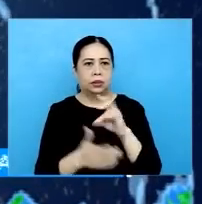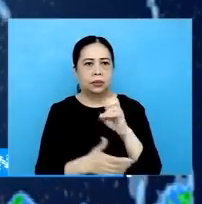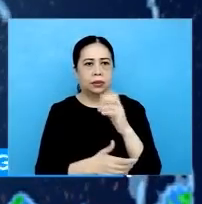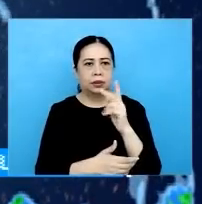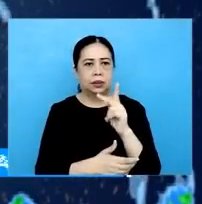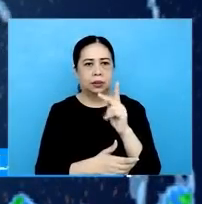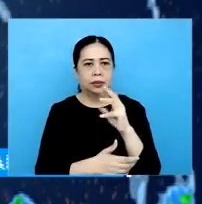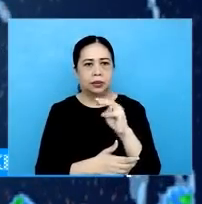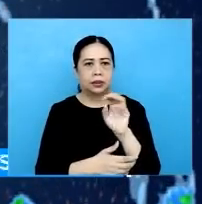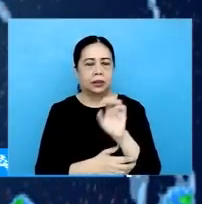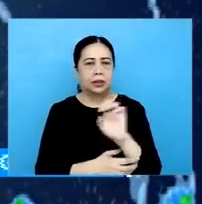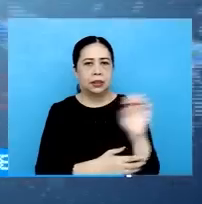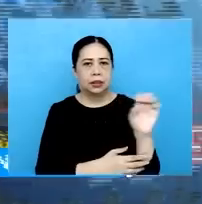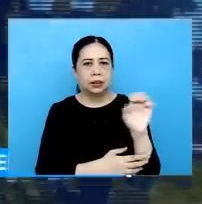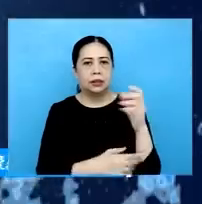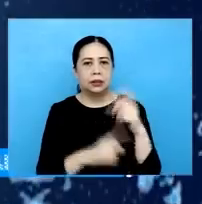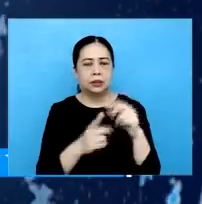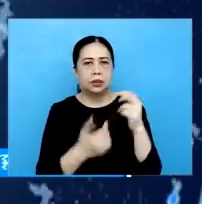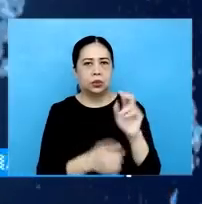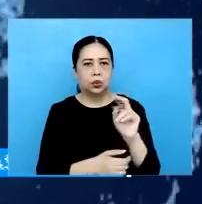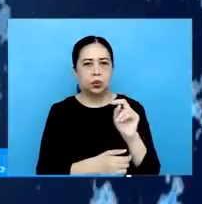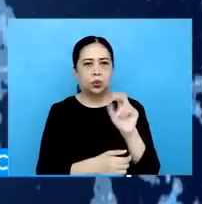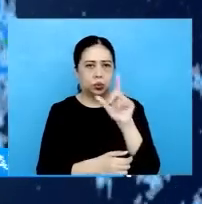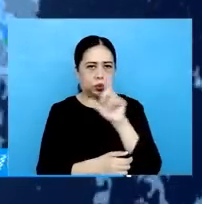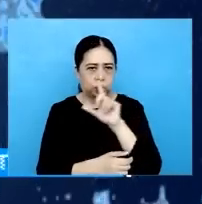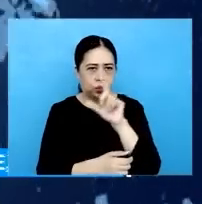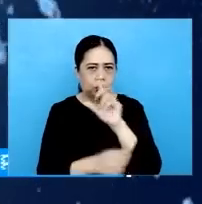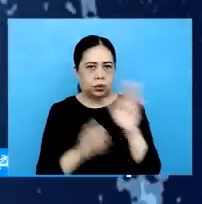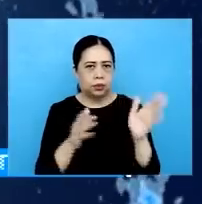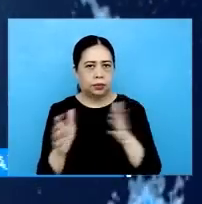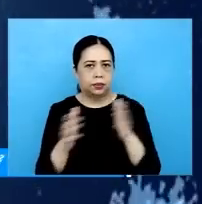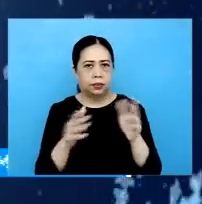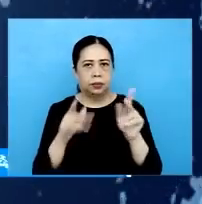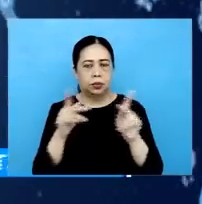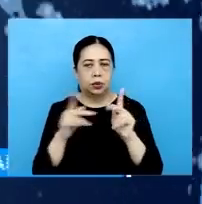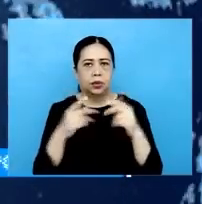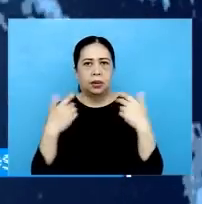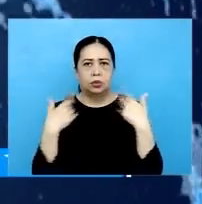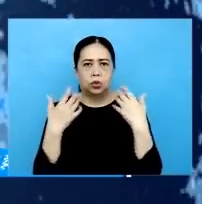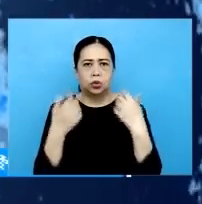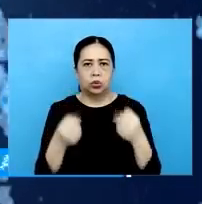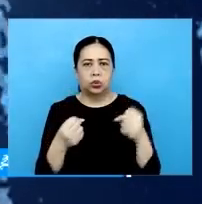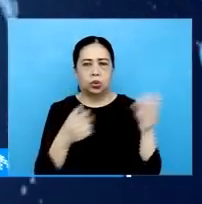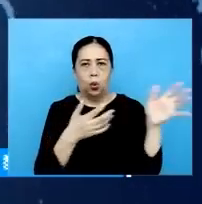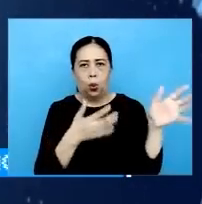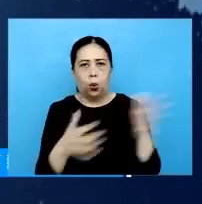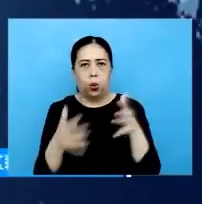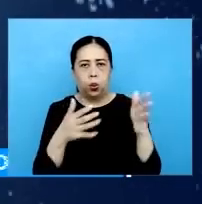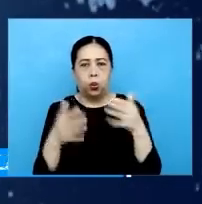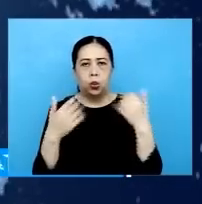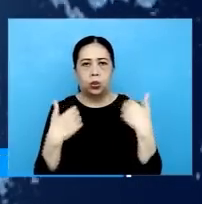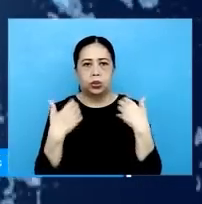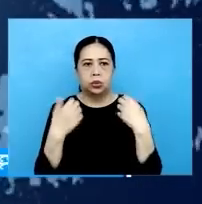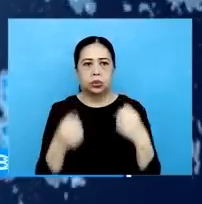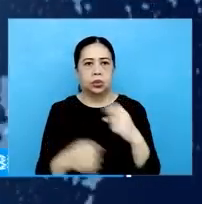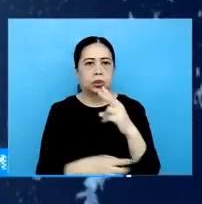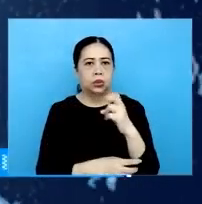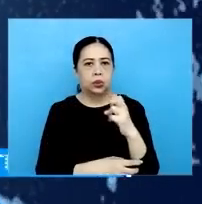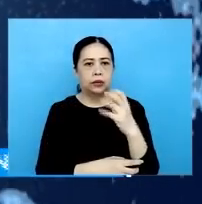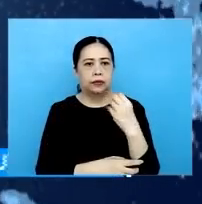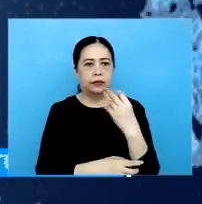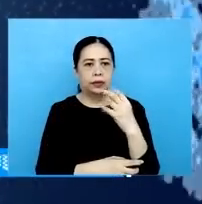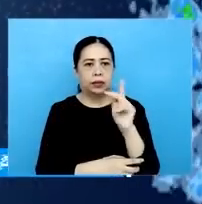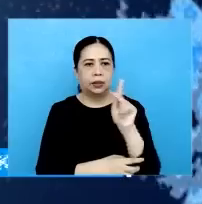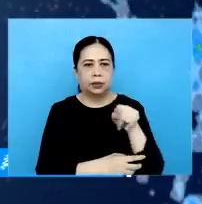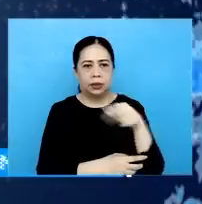km silangan ng Timog Silangang Luzon. Pinaghahanda ang publiko sa taglay nitong lakas ng hangin. Sa ngayon may lakas na itong 215 km